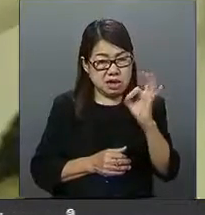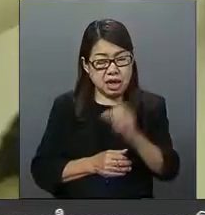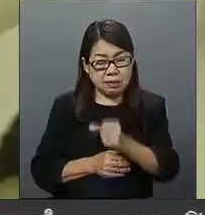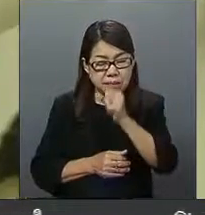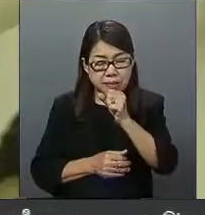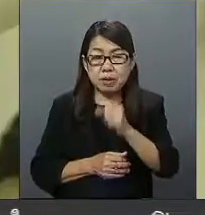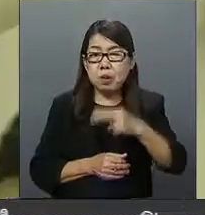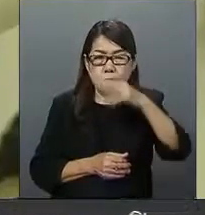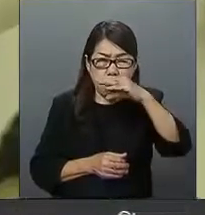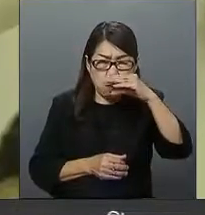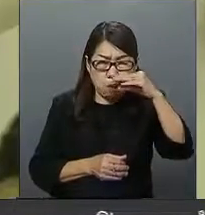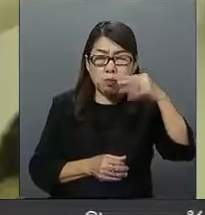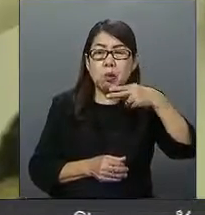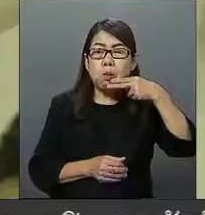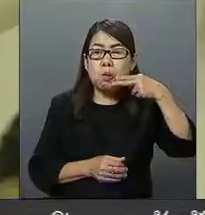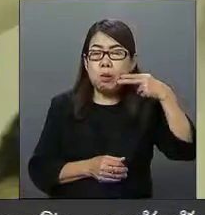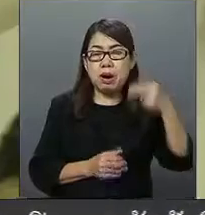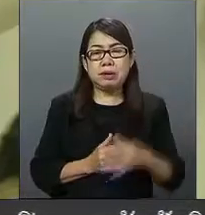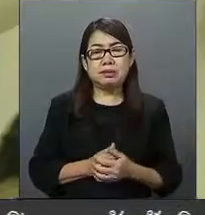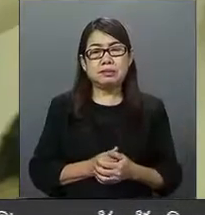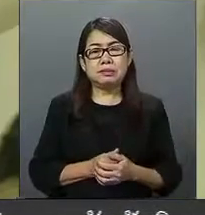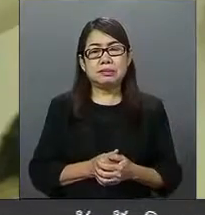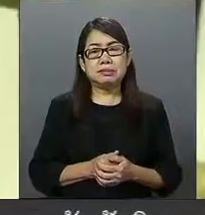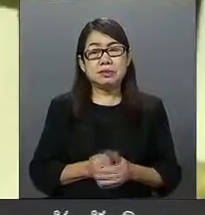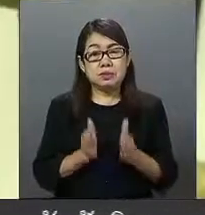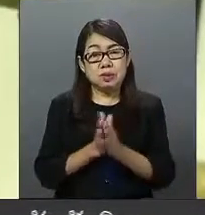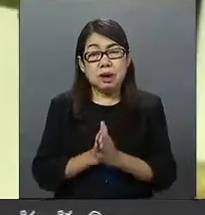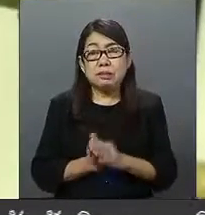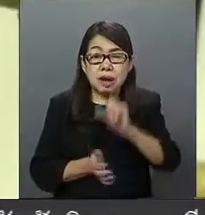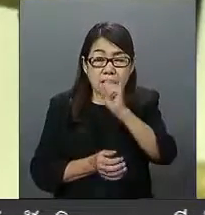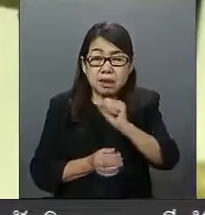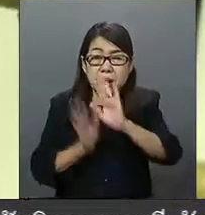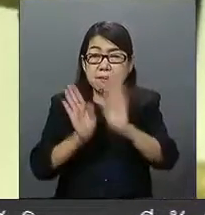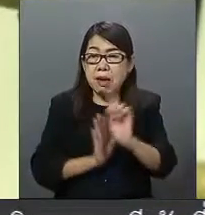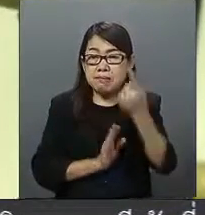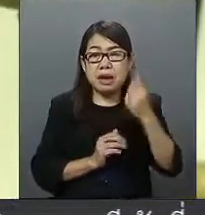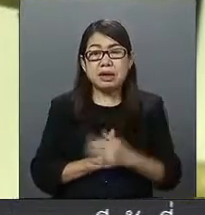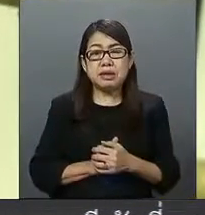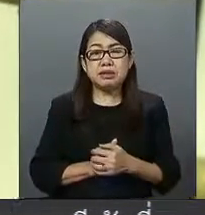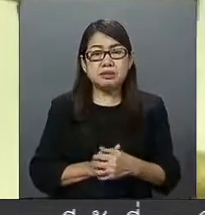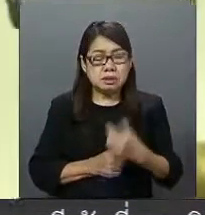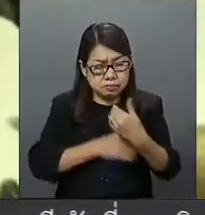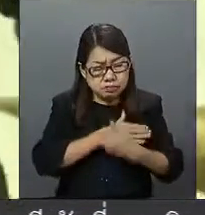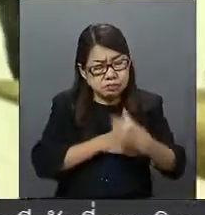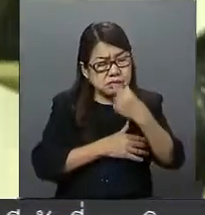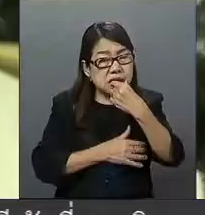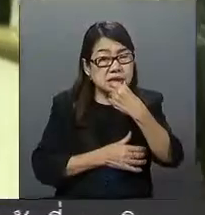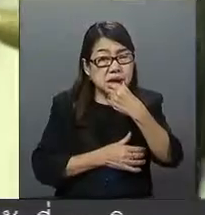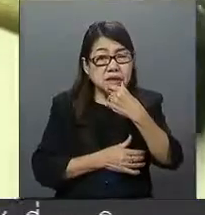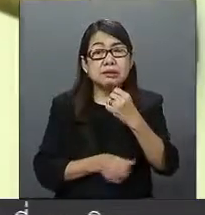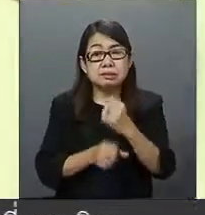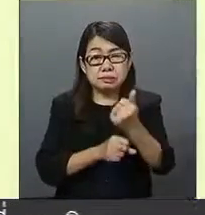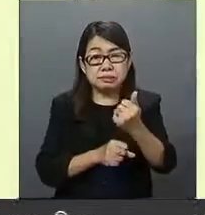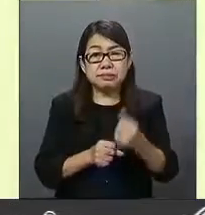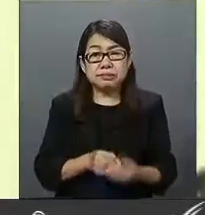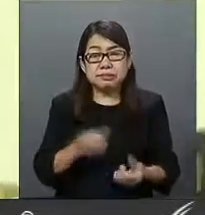านจากผู้ผลิตไอศกรีมในรัฐแคลิฟอร์เนียรวมถึงไอศกรีมแบบใหม่ที่เป็นคุกกี้โดซึ่งเป็นส่วนผสมของแป้งคุกกี้ที่เอามาตักใส่โคนเห